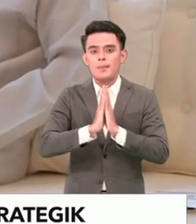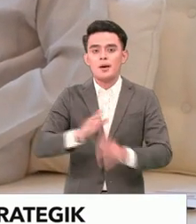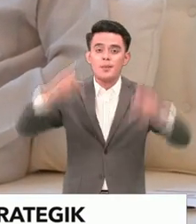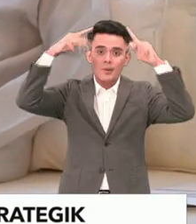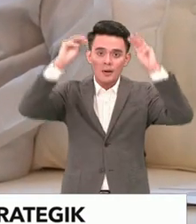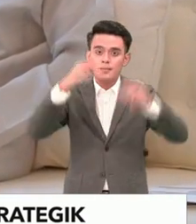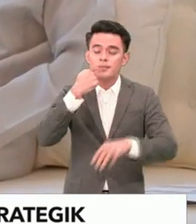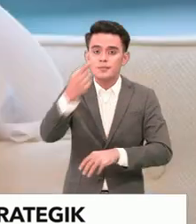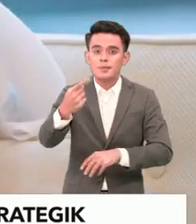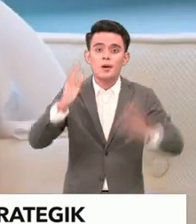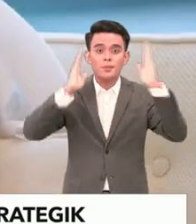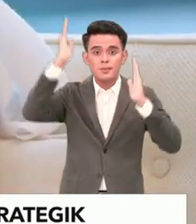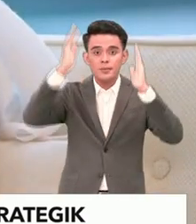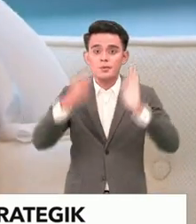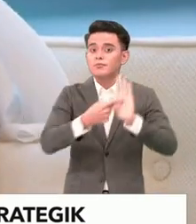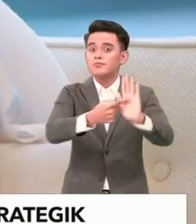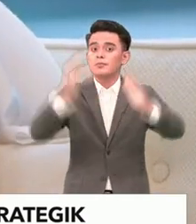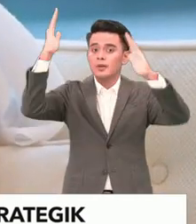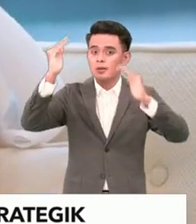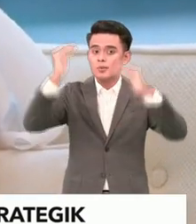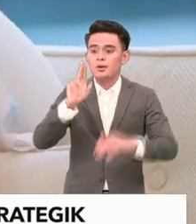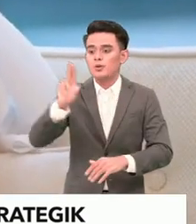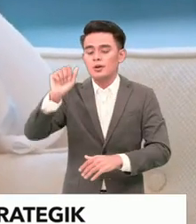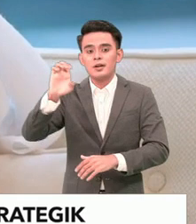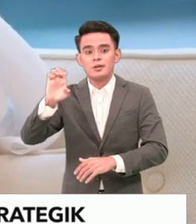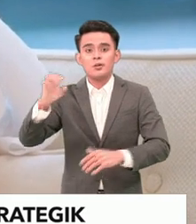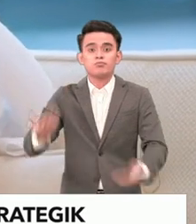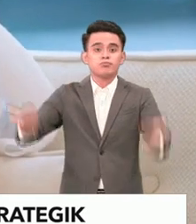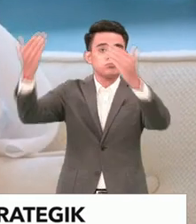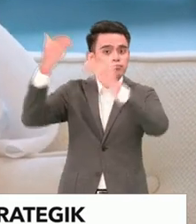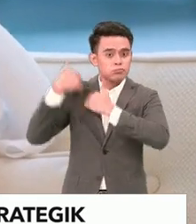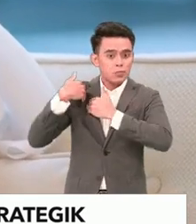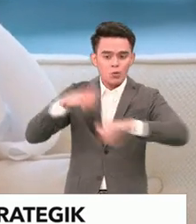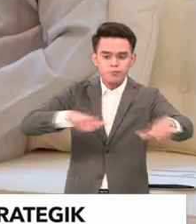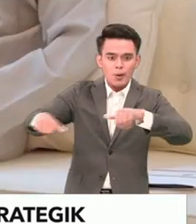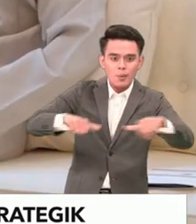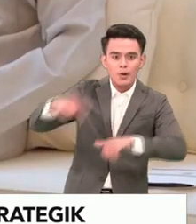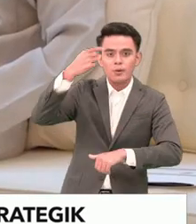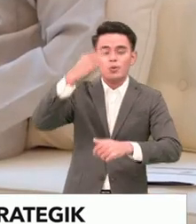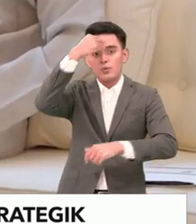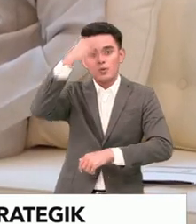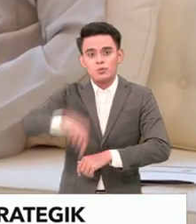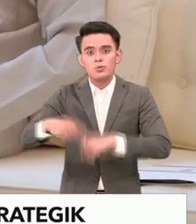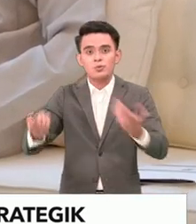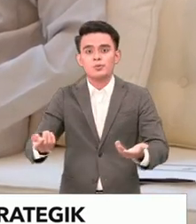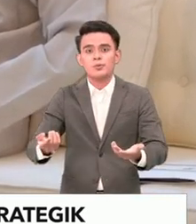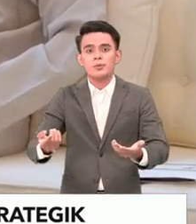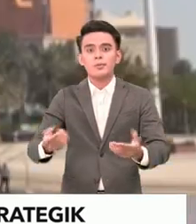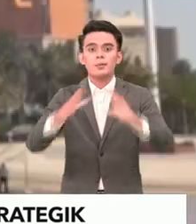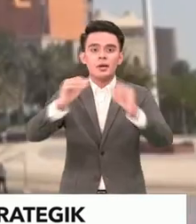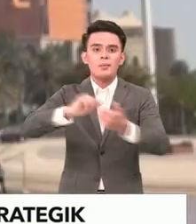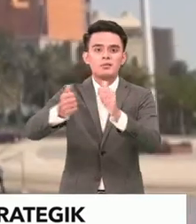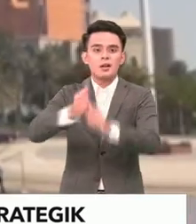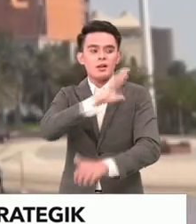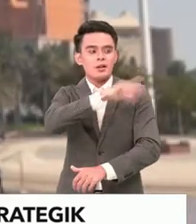Menteri berkata Malaysia menyatakan harapan supaya UI memainkan peranannya lebih efektif dalam menit tengahkan isu Palestina